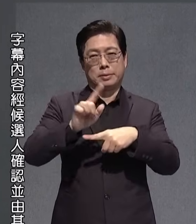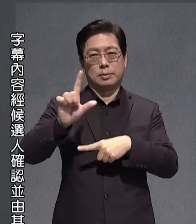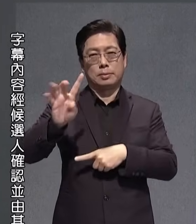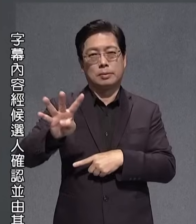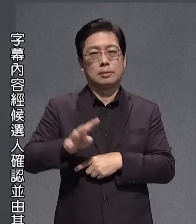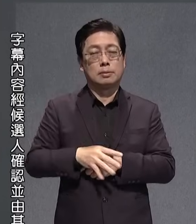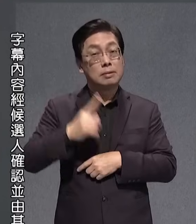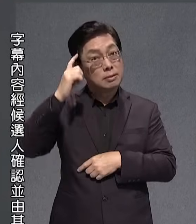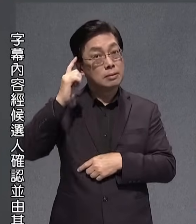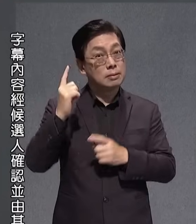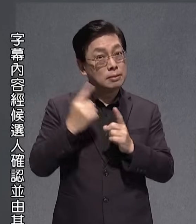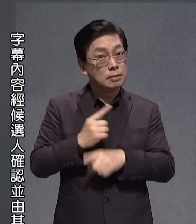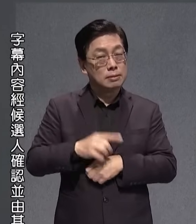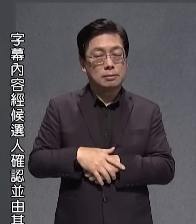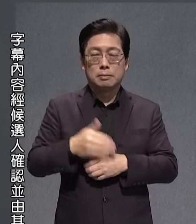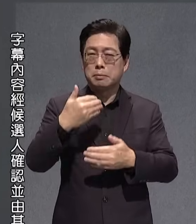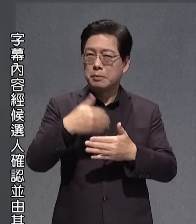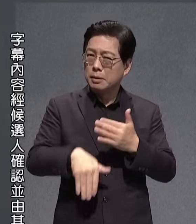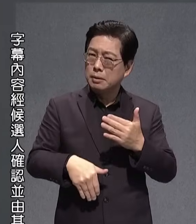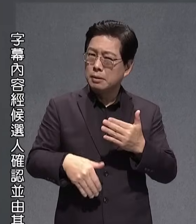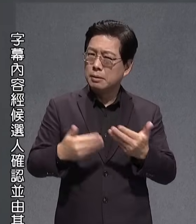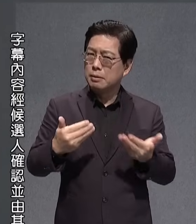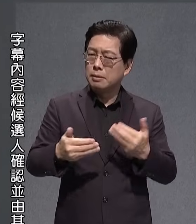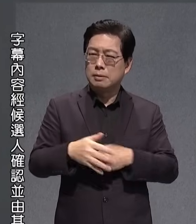1.64%， 换句话说，只剩下